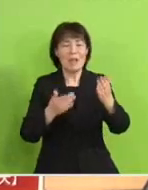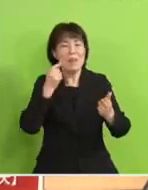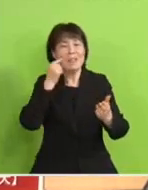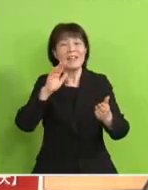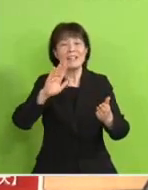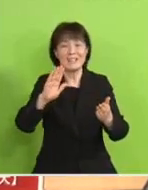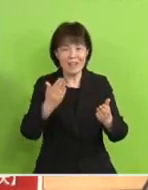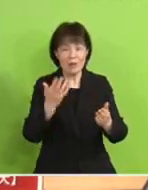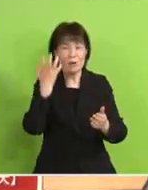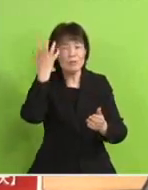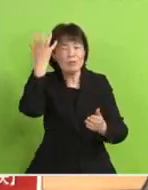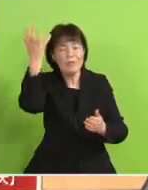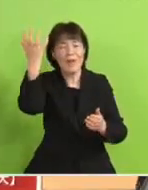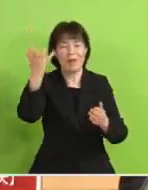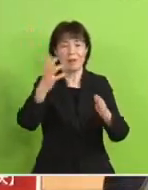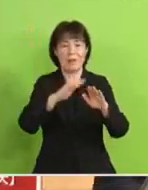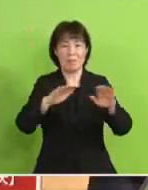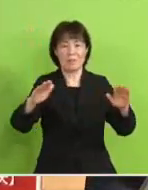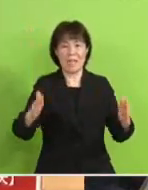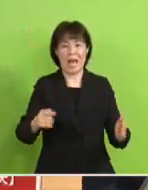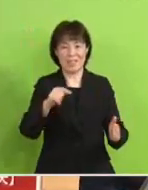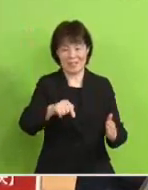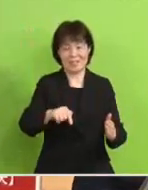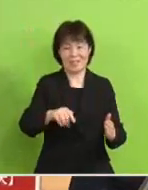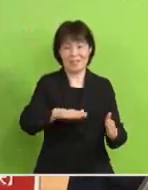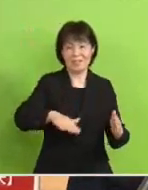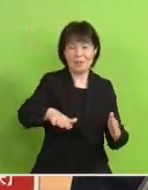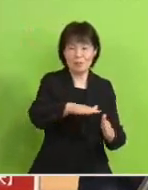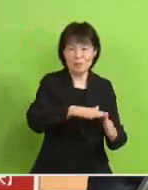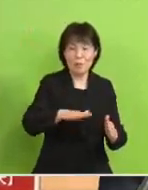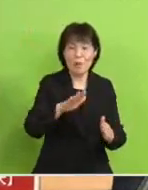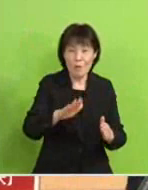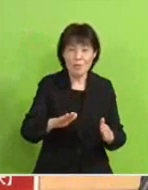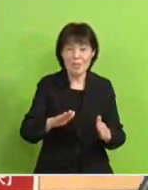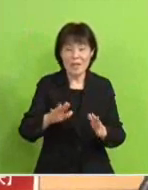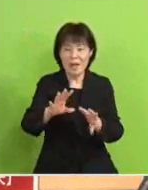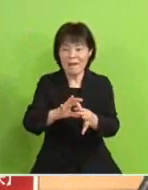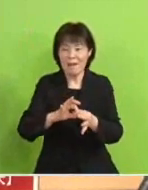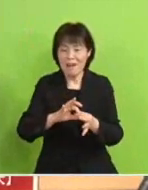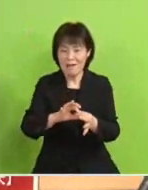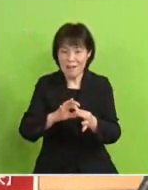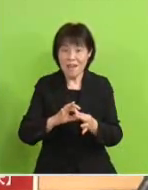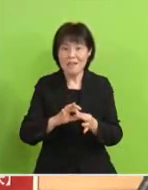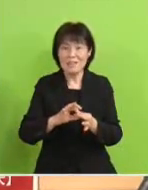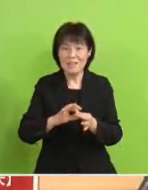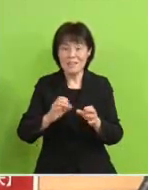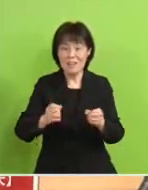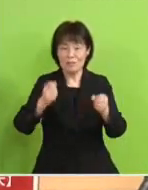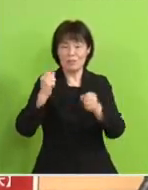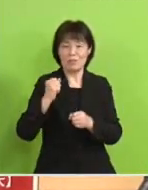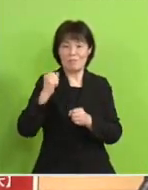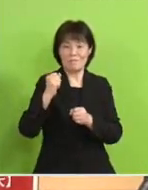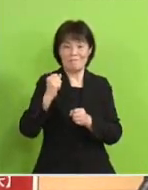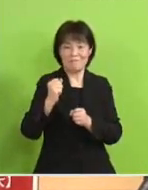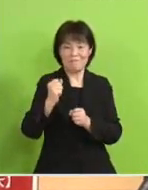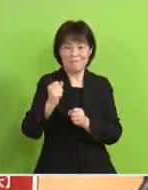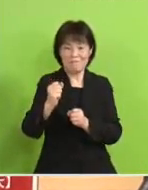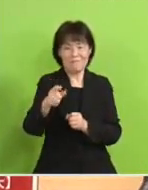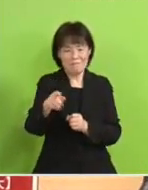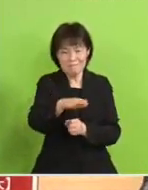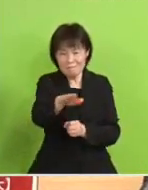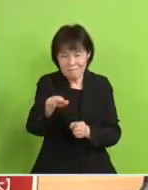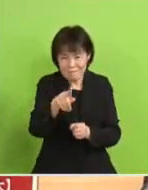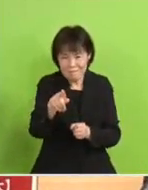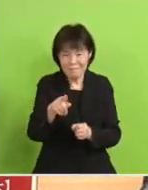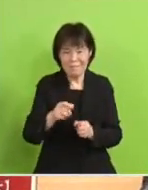の夢のような舞台、そこをに関連して行われるトーチランナーたちっていうのは特別な